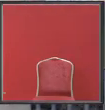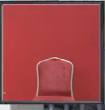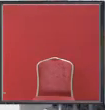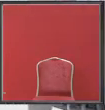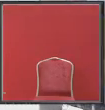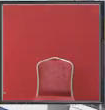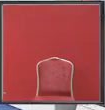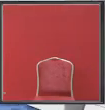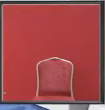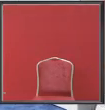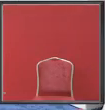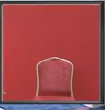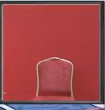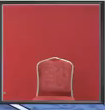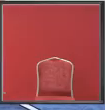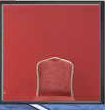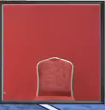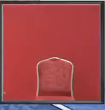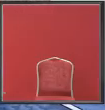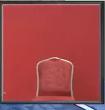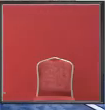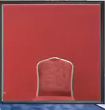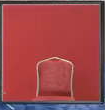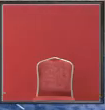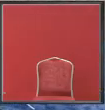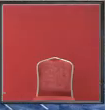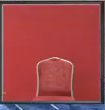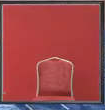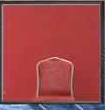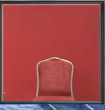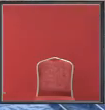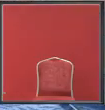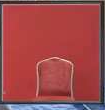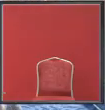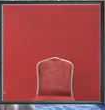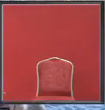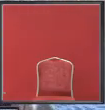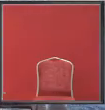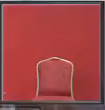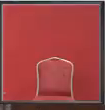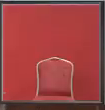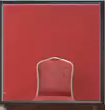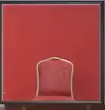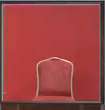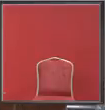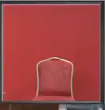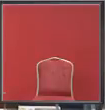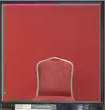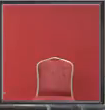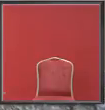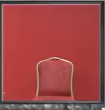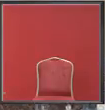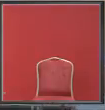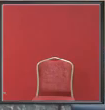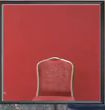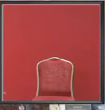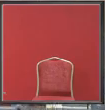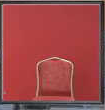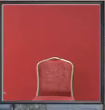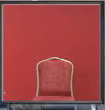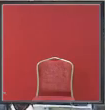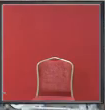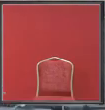ruang Muqtashidah pertanian yang ada di sini xilem menteri jauh juga menyentuh mengenai